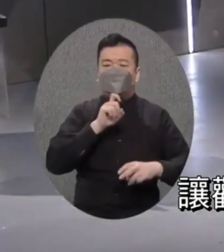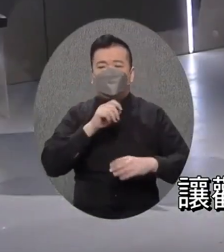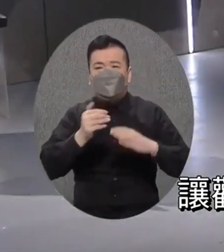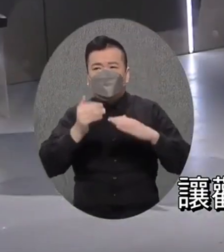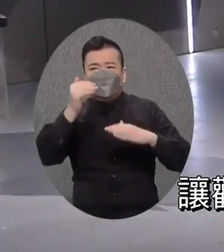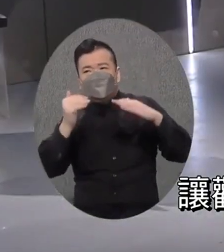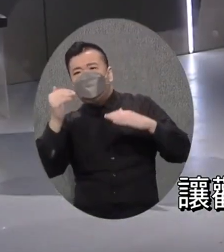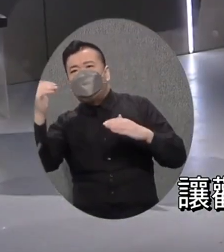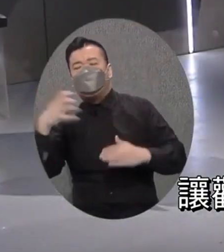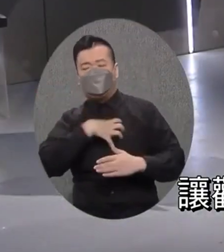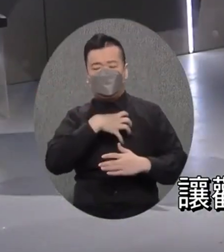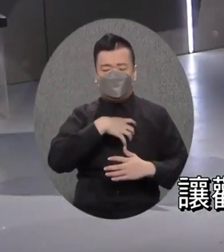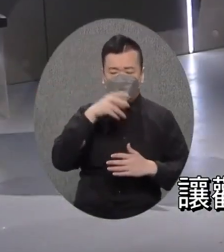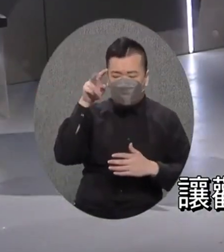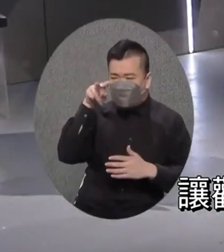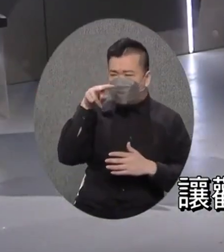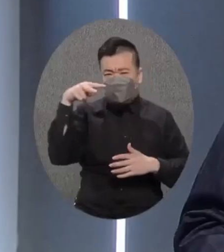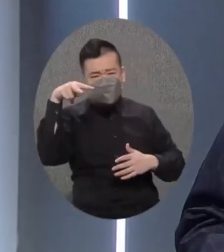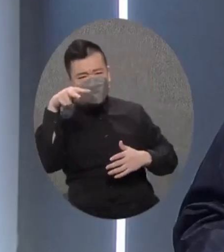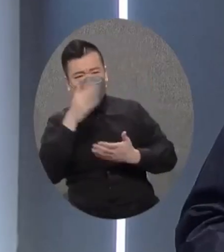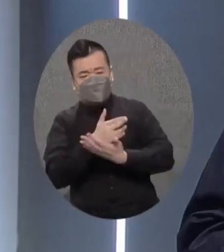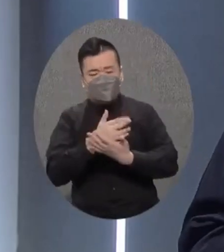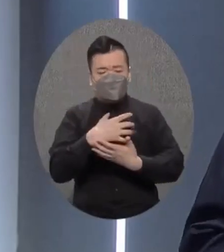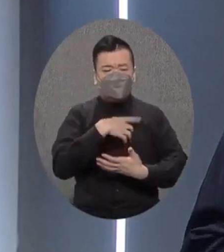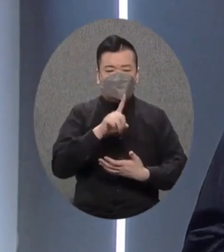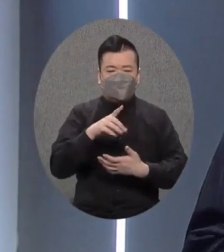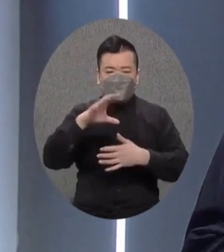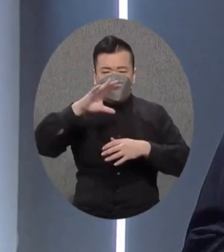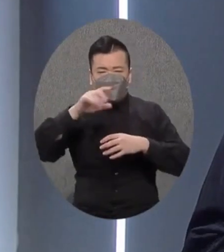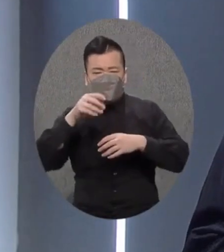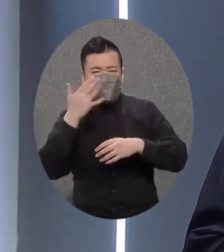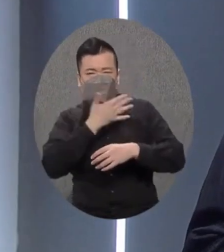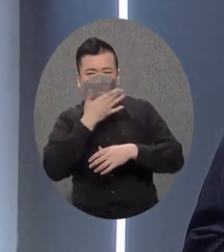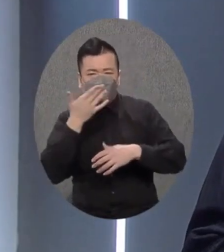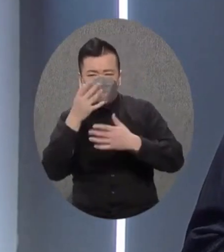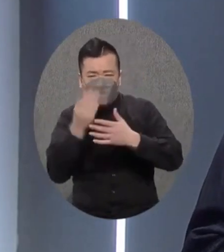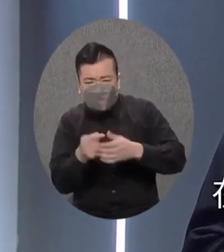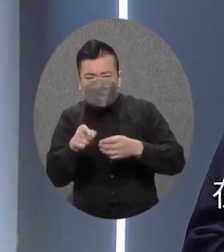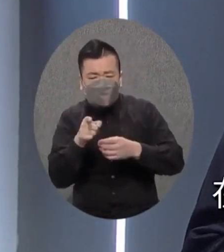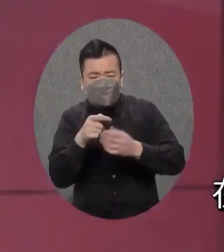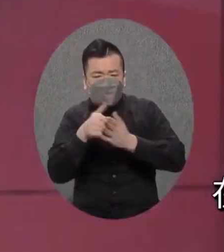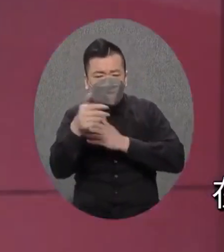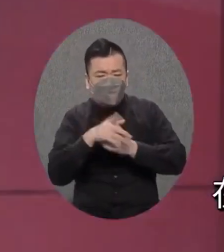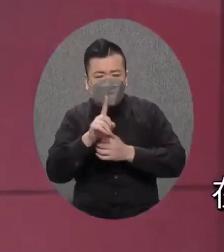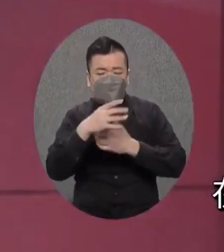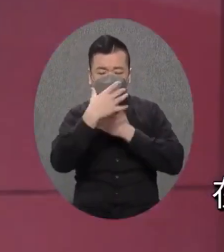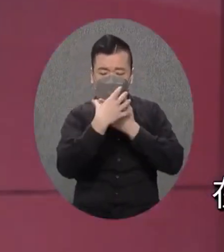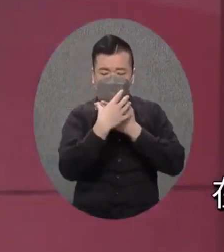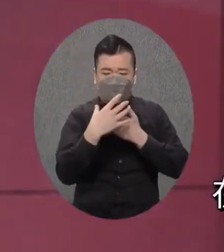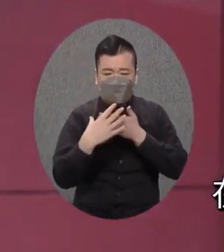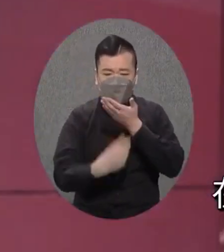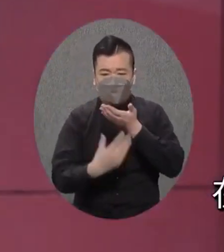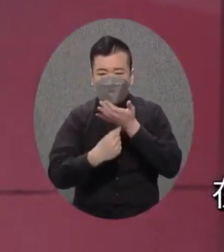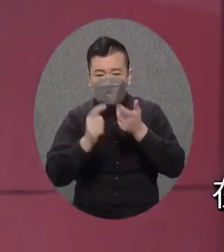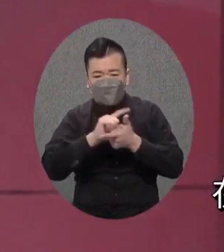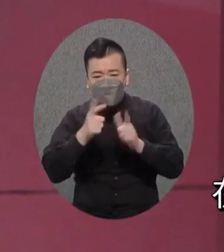次或者不同角度的一個解讀在這裡。 透析其實是一個什麼技術，可不可以簡單說一下？ 在印刷上高的話，我們會就